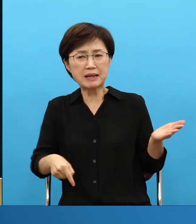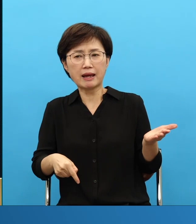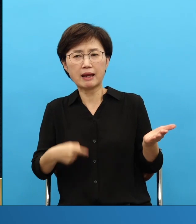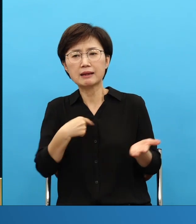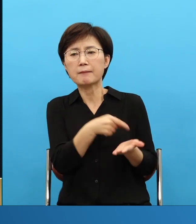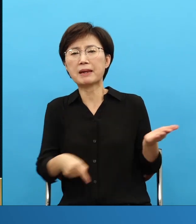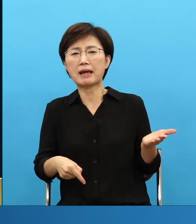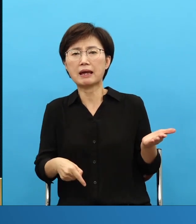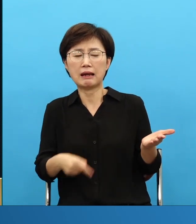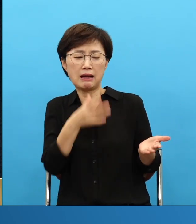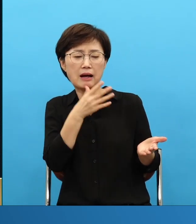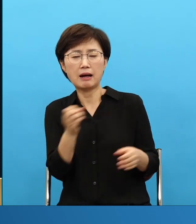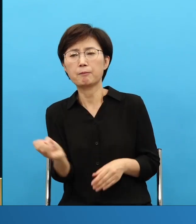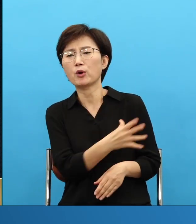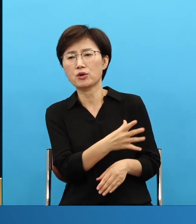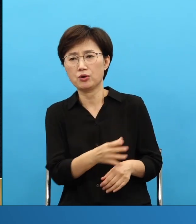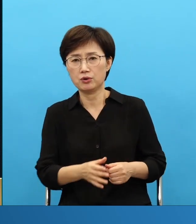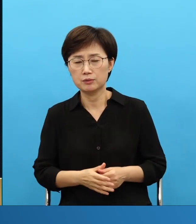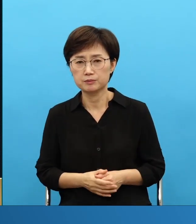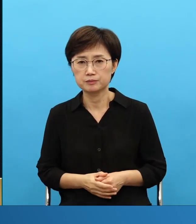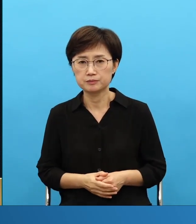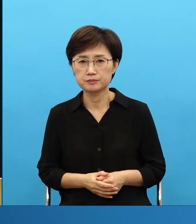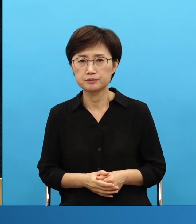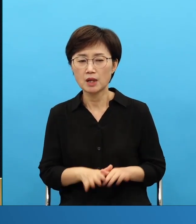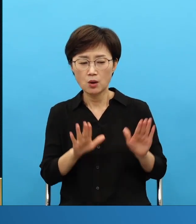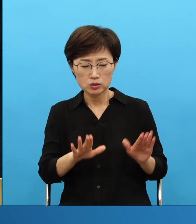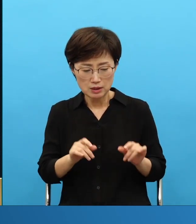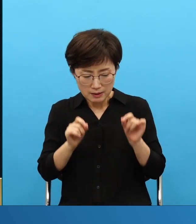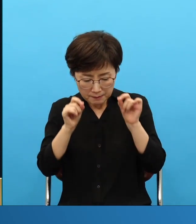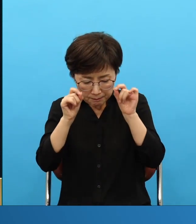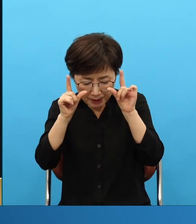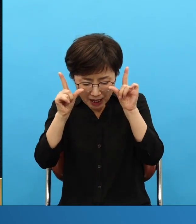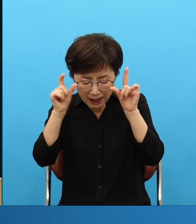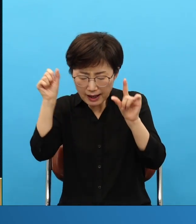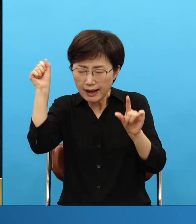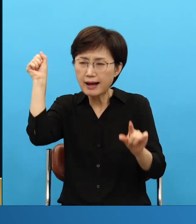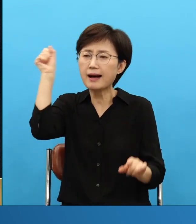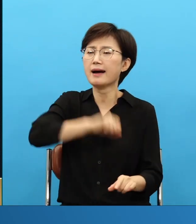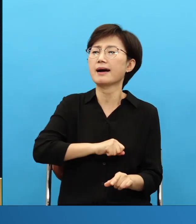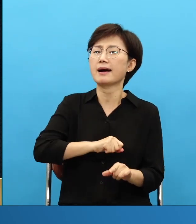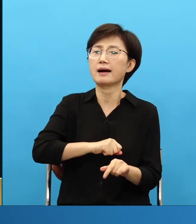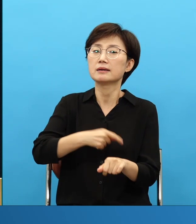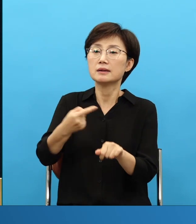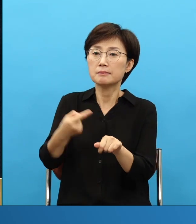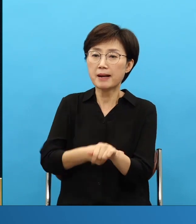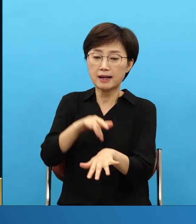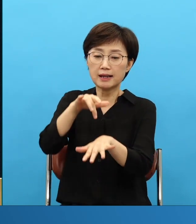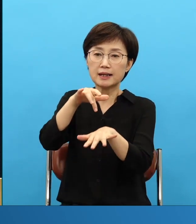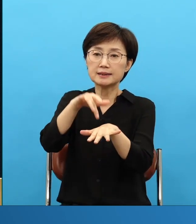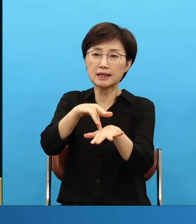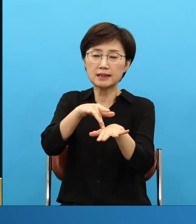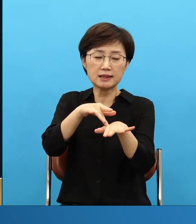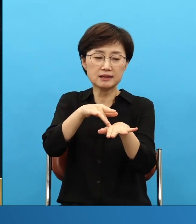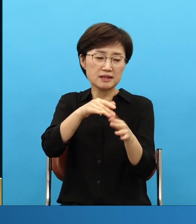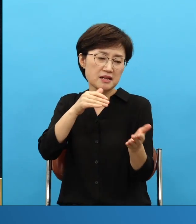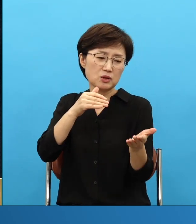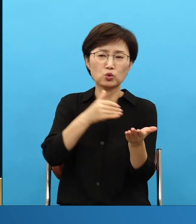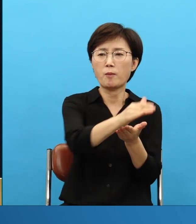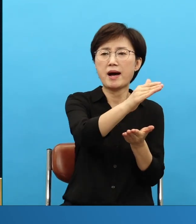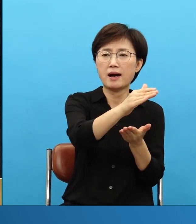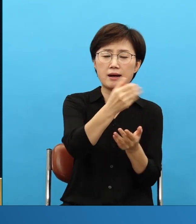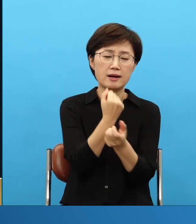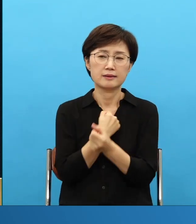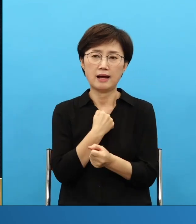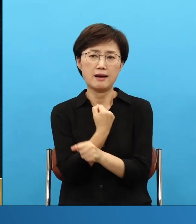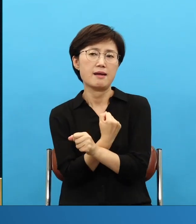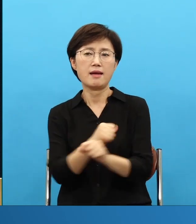All the things that I used to boast about, they're nothing. 이게 여러분 깨달아지는 순간요 흑암은 완전히 무너지고 해방되는 겁니다. The moment you realize this,